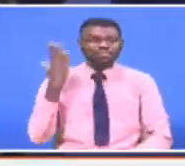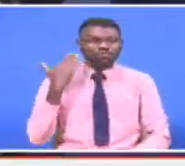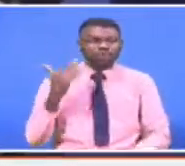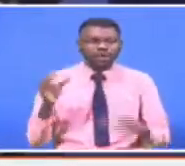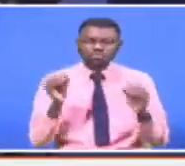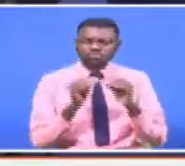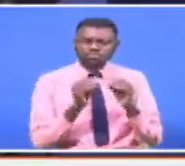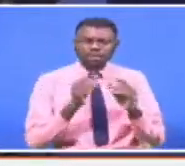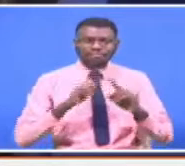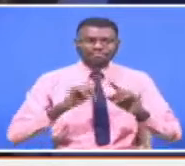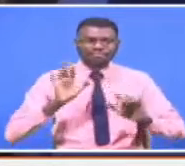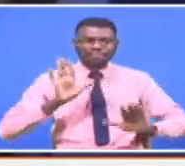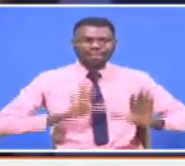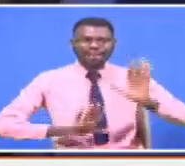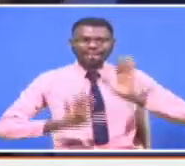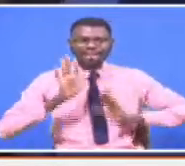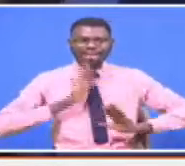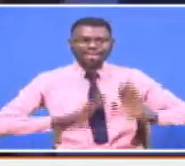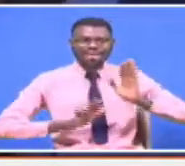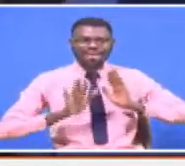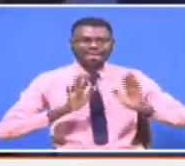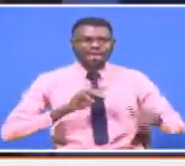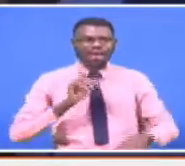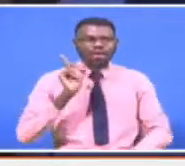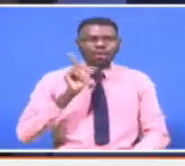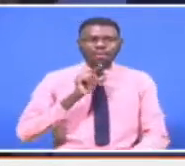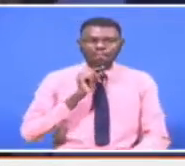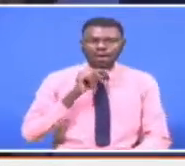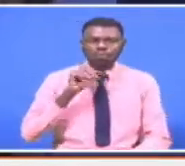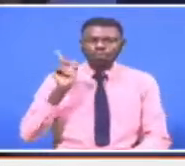wakaogopa kusema one man